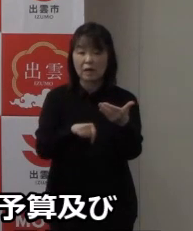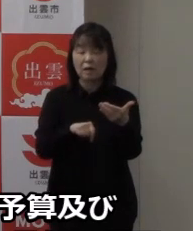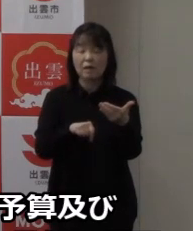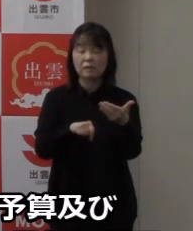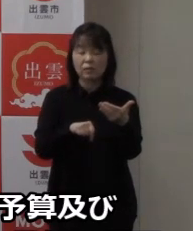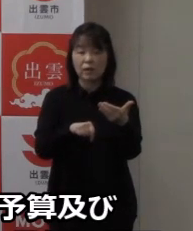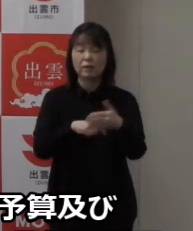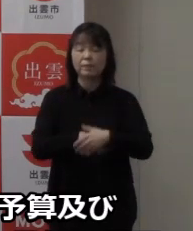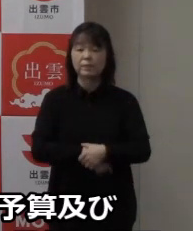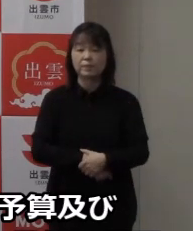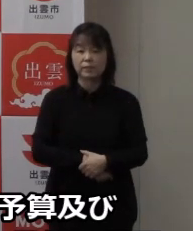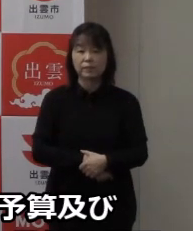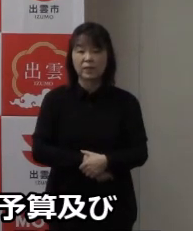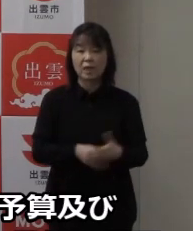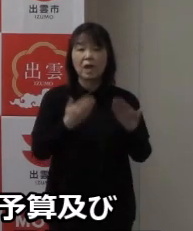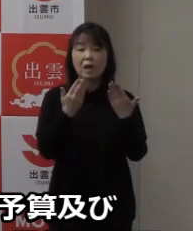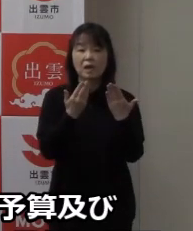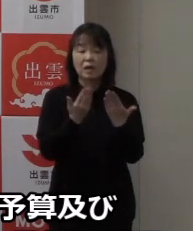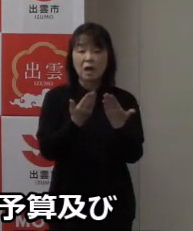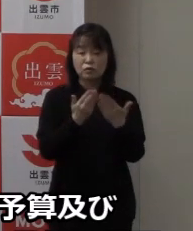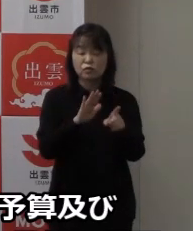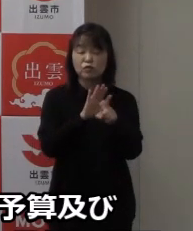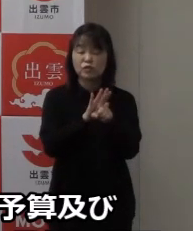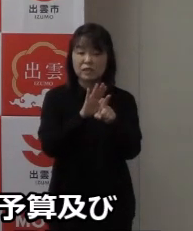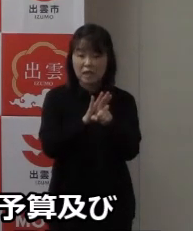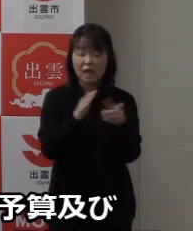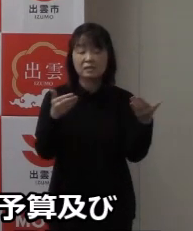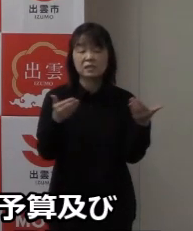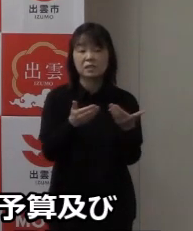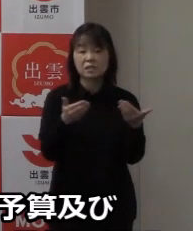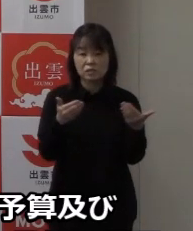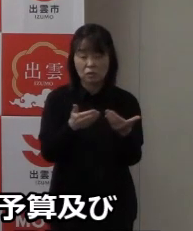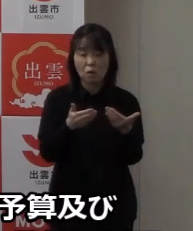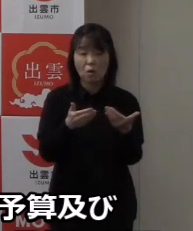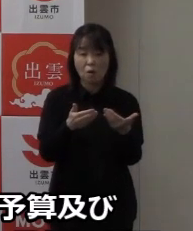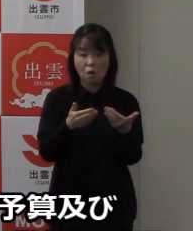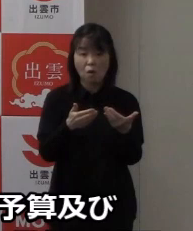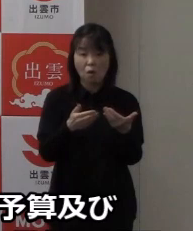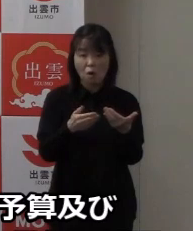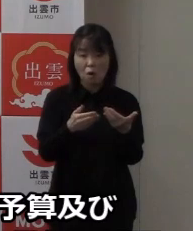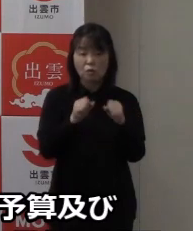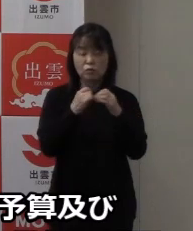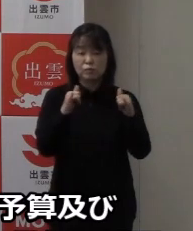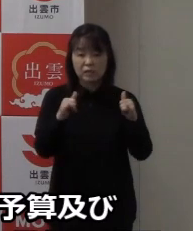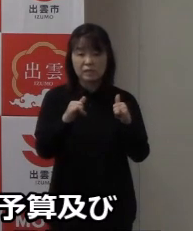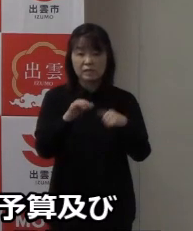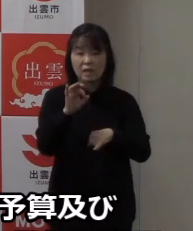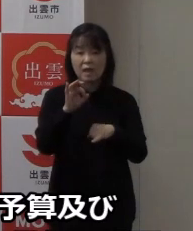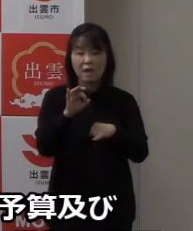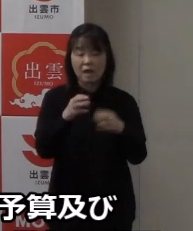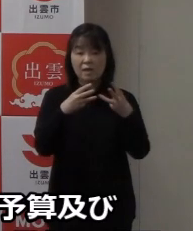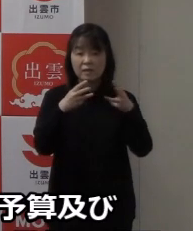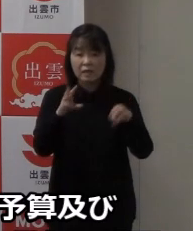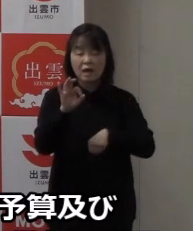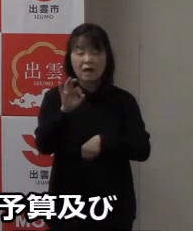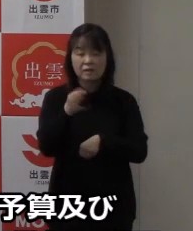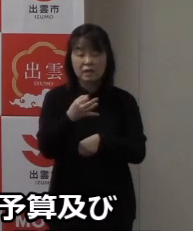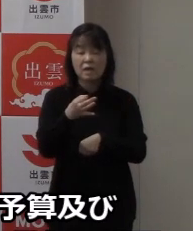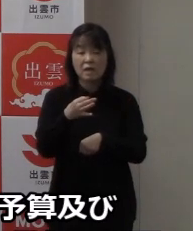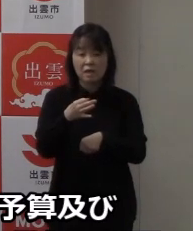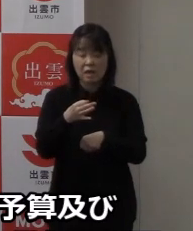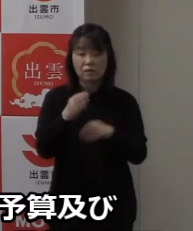あります。学習支援の事業を、非課税住民税非課税世帯の皆さん方への